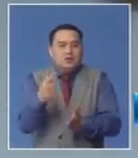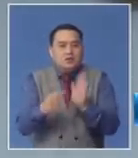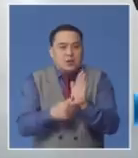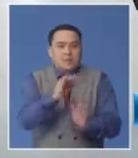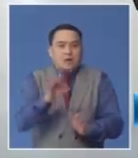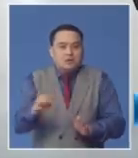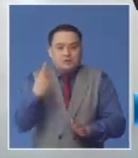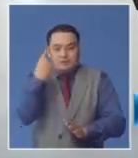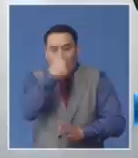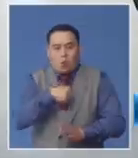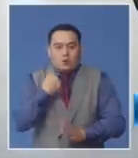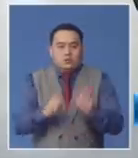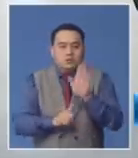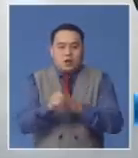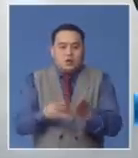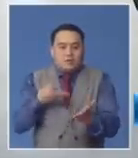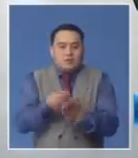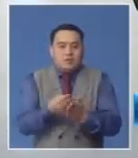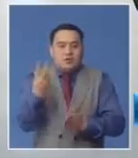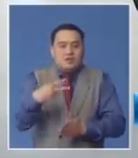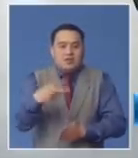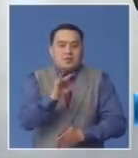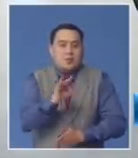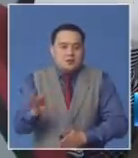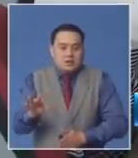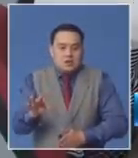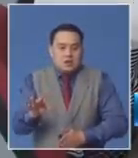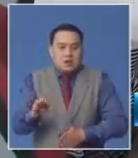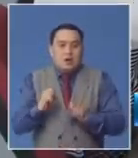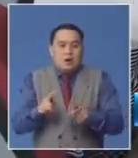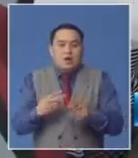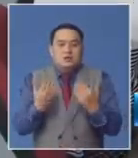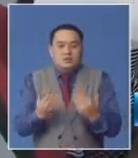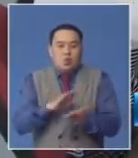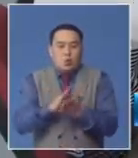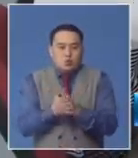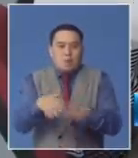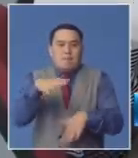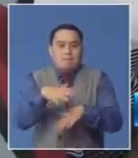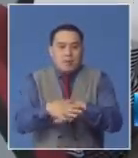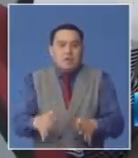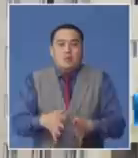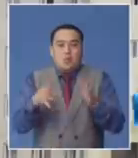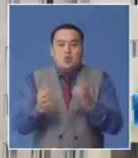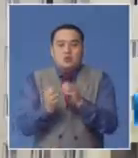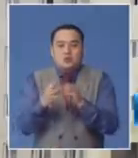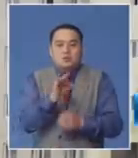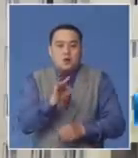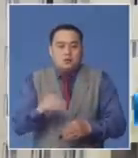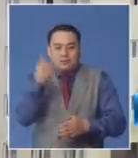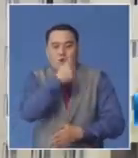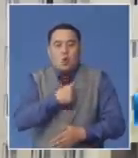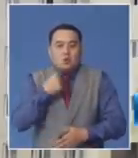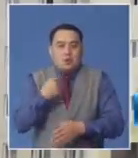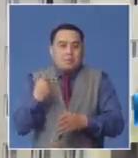процентов в год с первоначальным взносом до 20 процентов тогда как на сегодня условия в банках более 14 процентов годовых